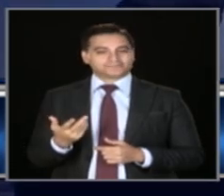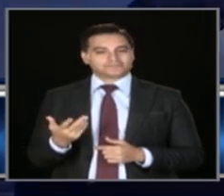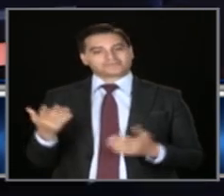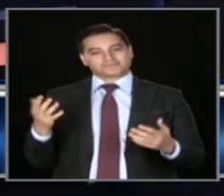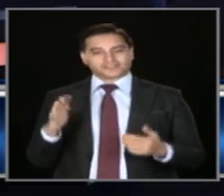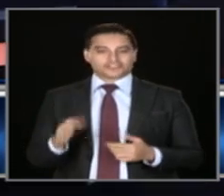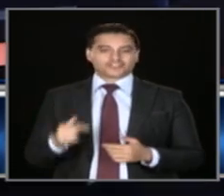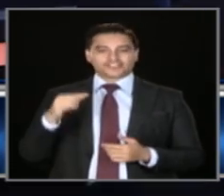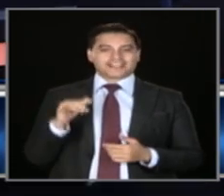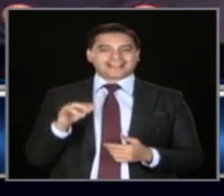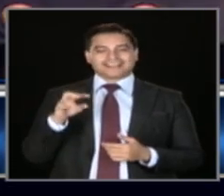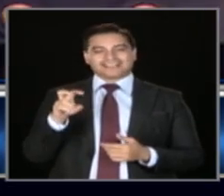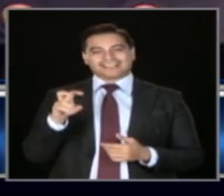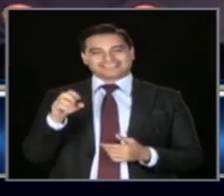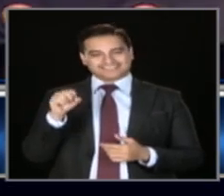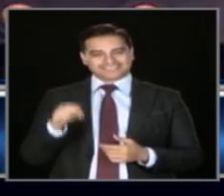شادية. شادية